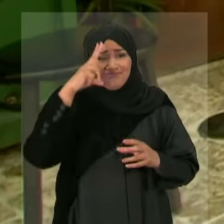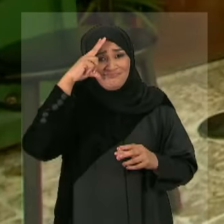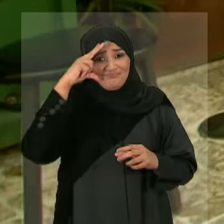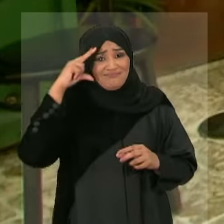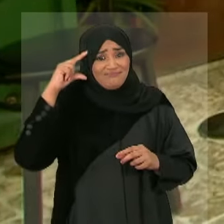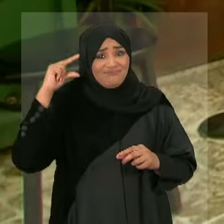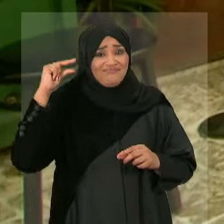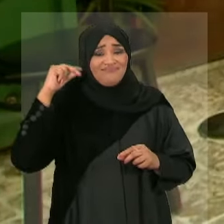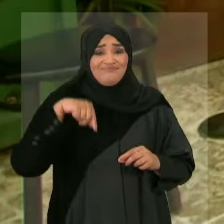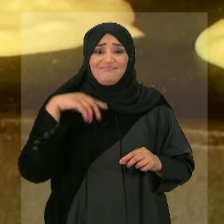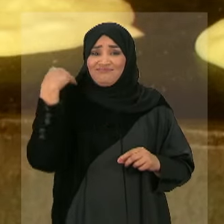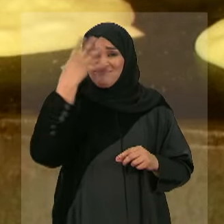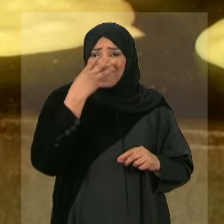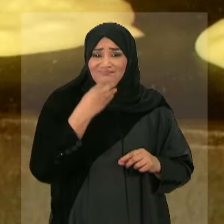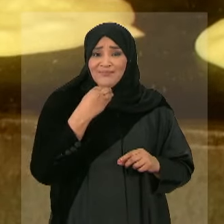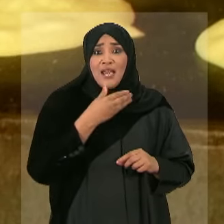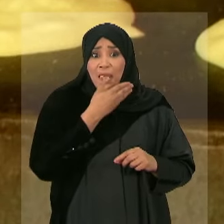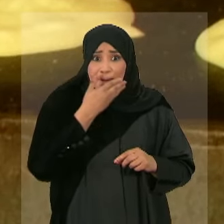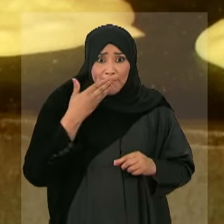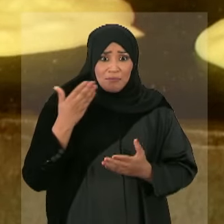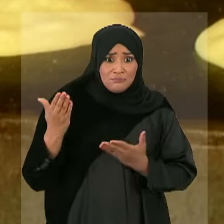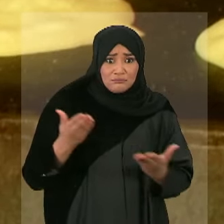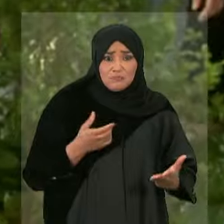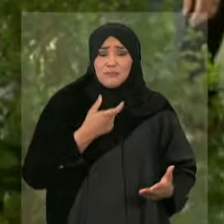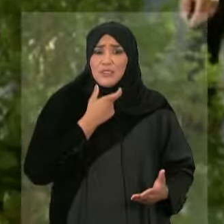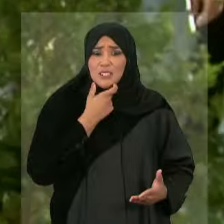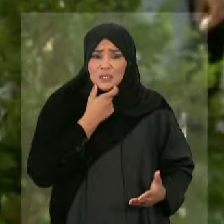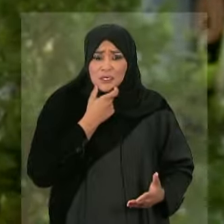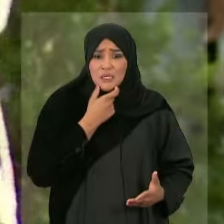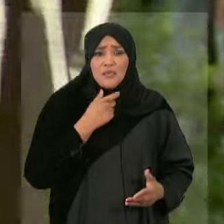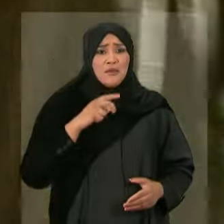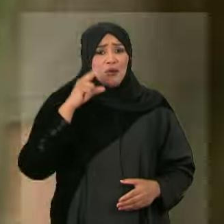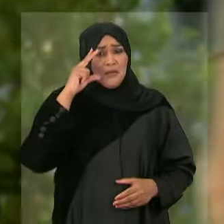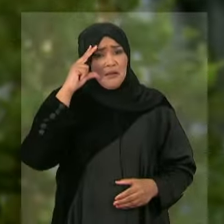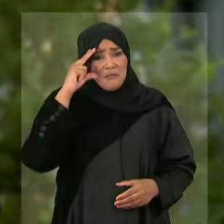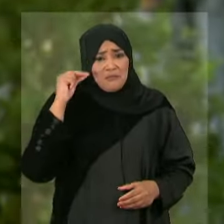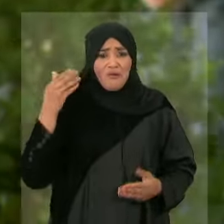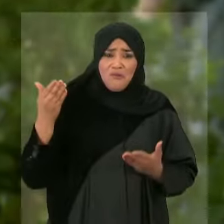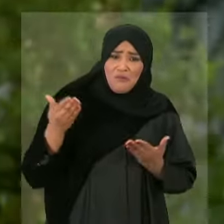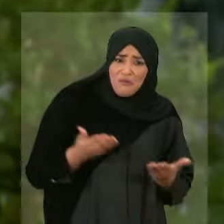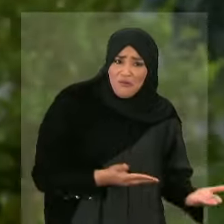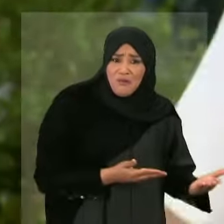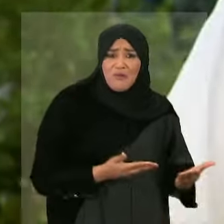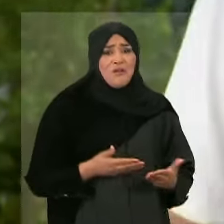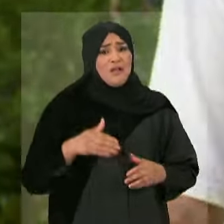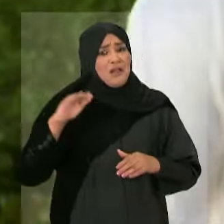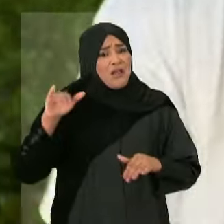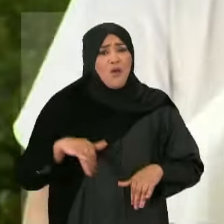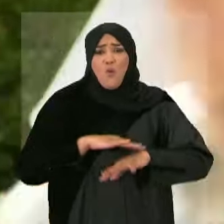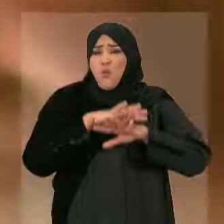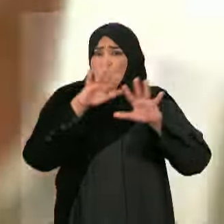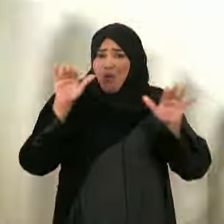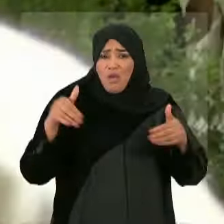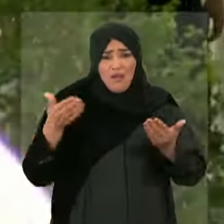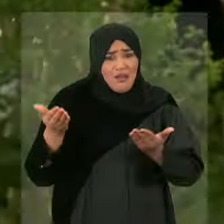إنه بيجوا إن المسيحي واليهودي والغربي بتمتعوا بإنه يشتروا ونتعامل معهن ومنطعميهن وكل شو بنشرح لهن شو